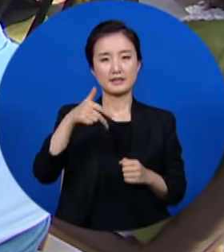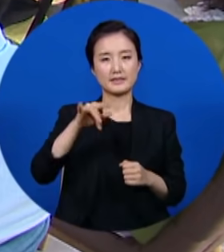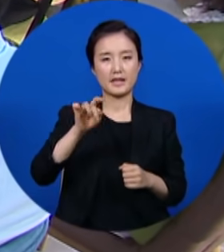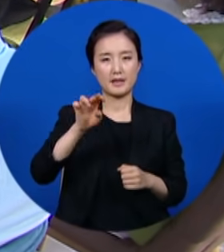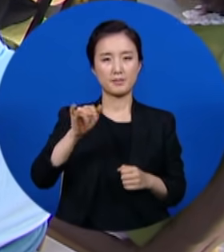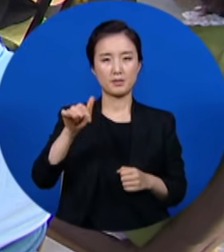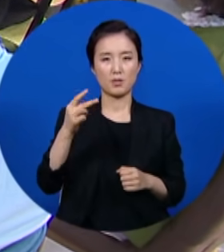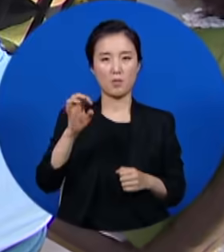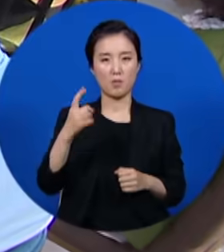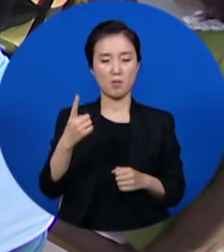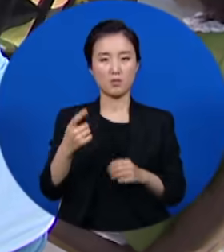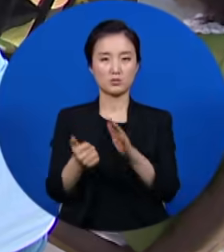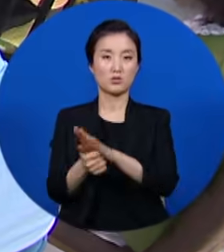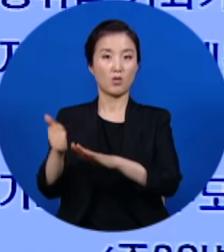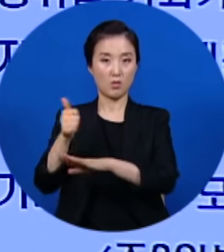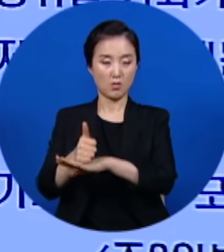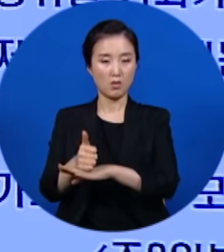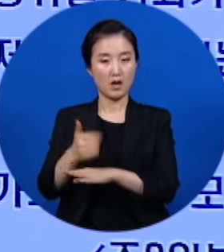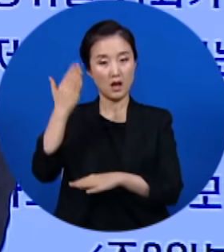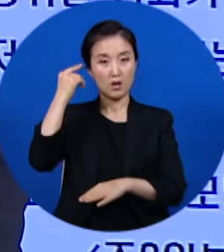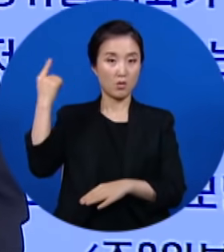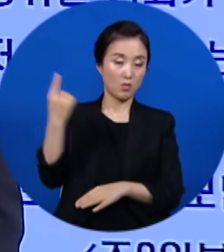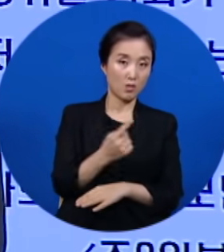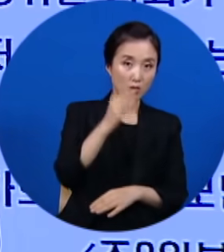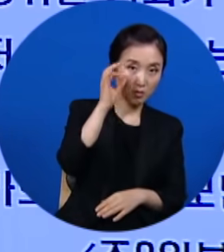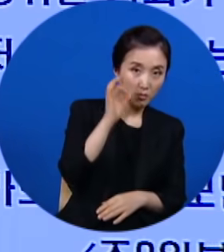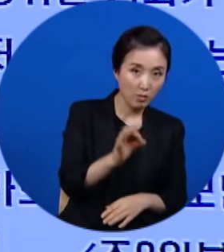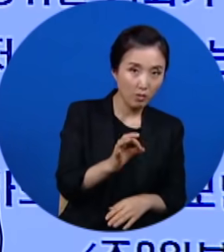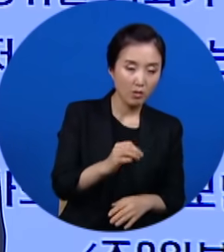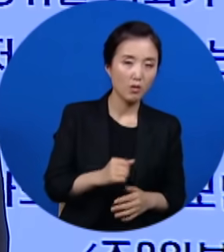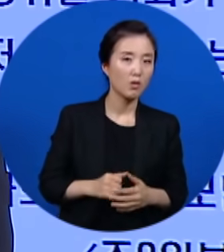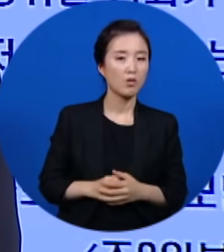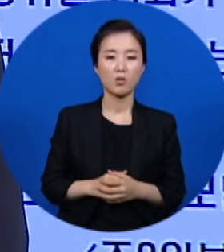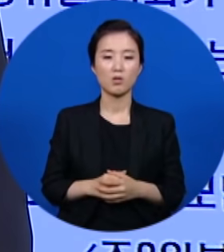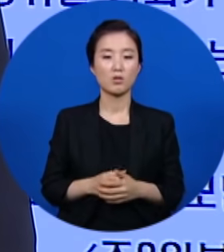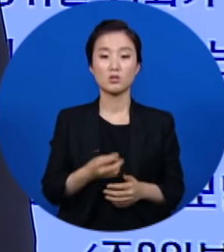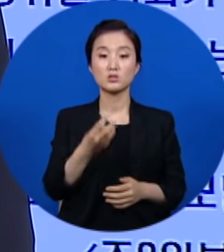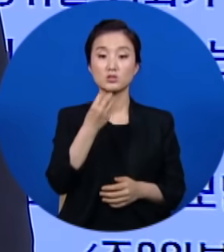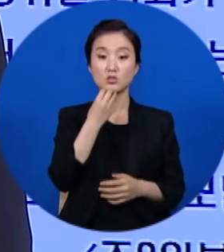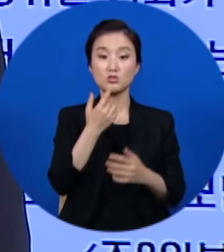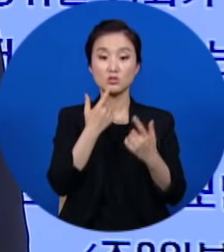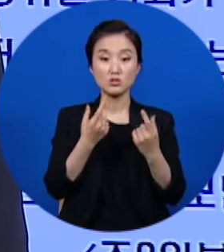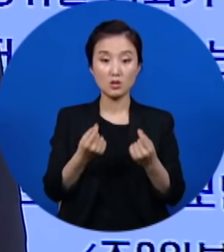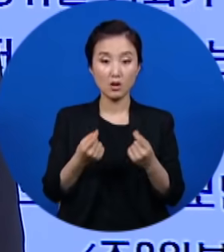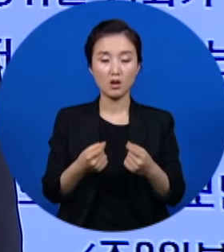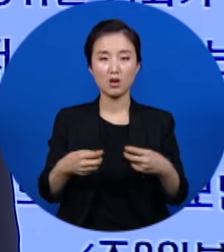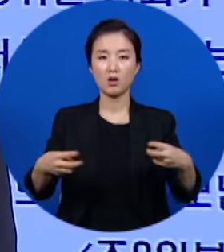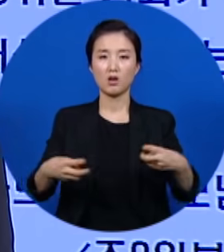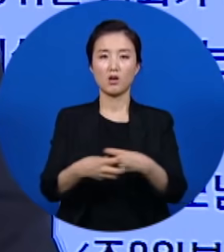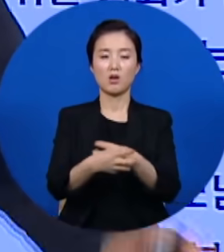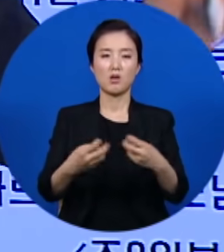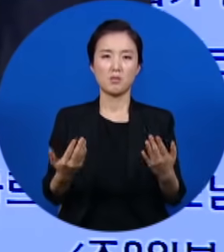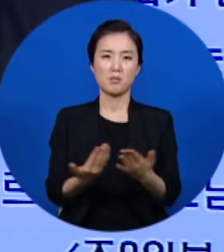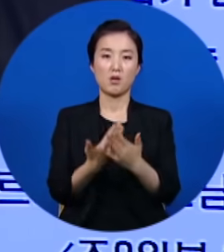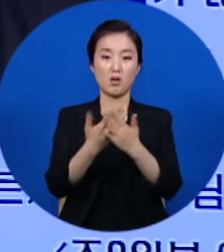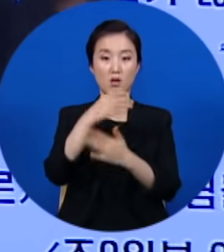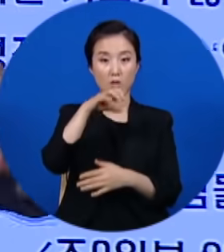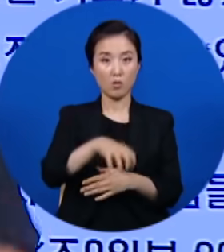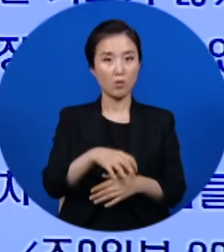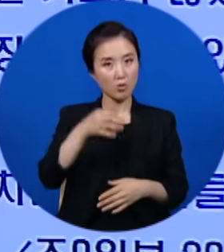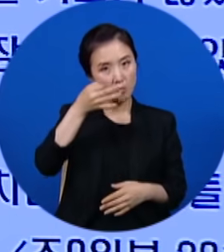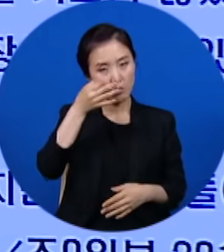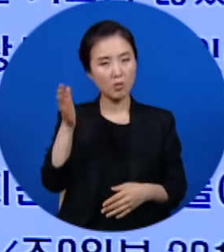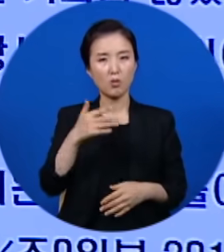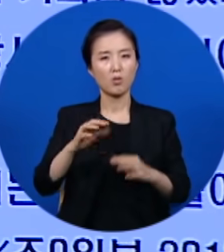살더니 바 라운지 하십니까 서울에 와서 몇 개월을 살아보니까 서울처럼 대중교통이 발달된다 5c 가 세계에서